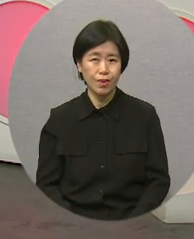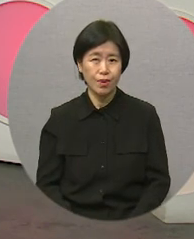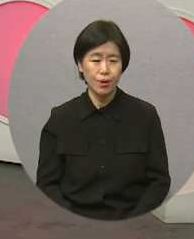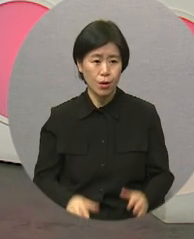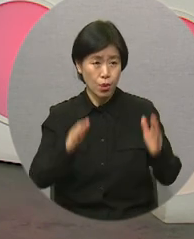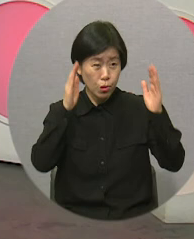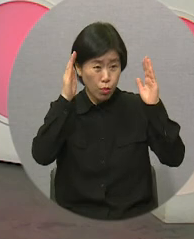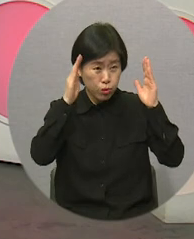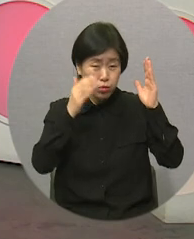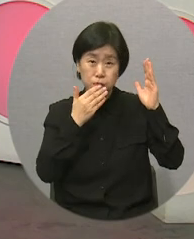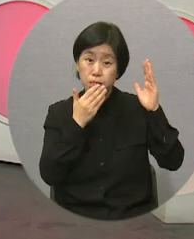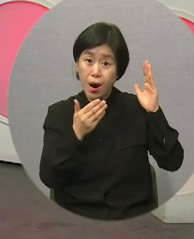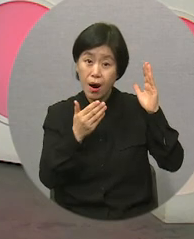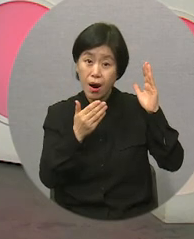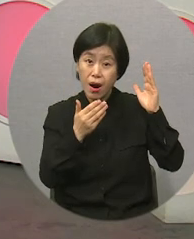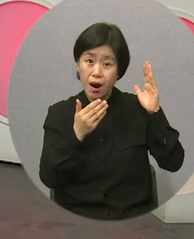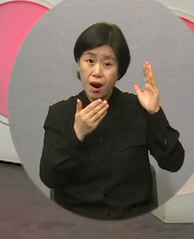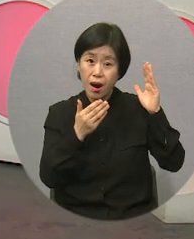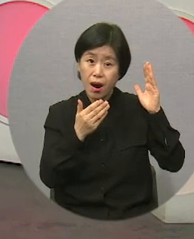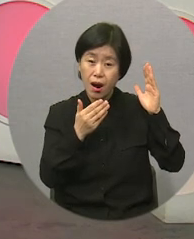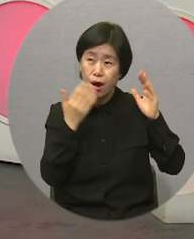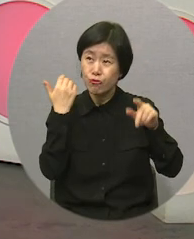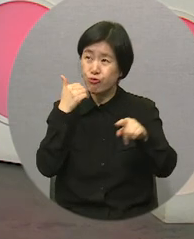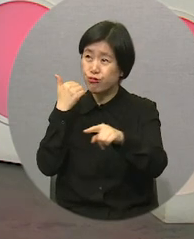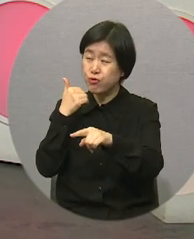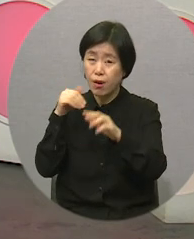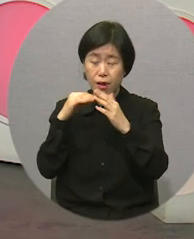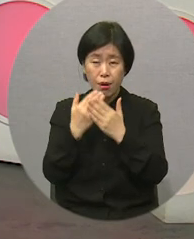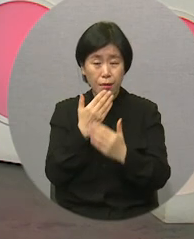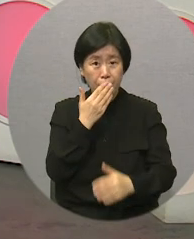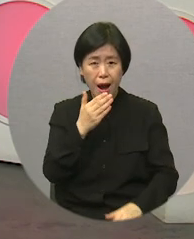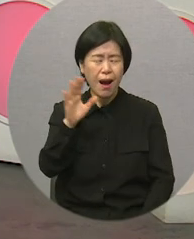공부를 한다는 거는 솔직히 아무나 못하는 거거든요. 그냥